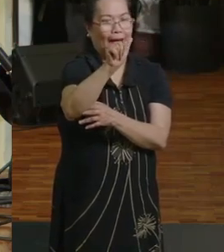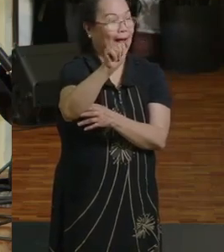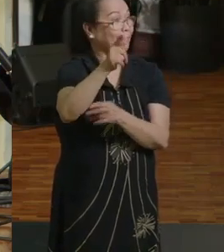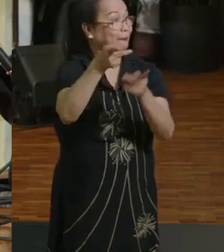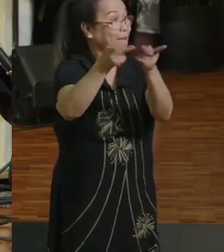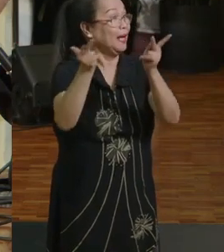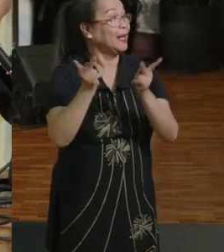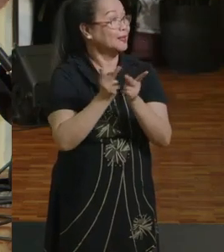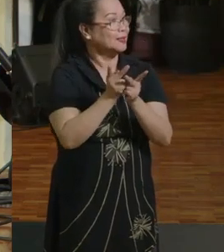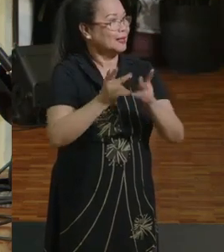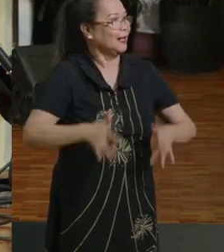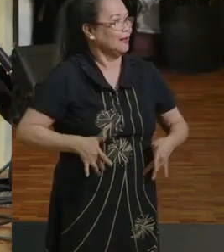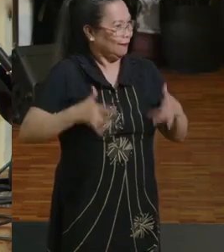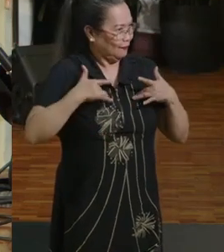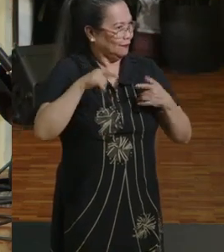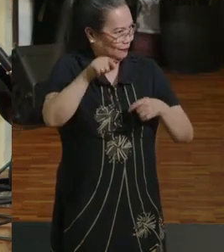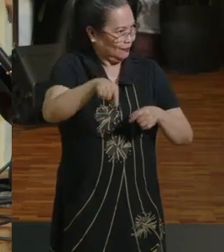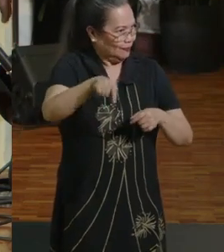Lake